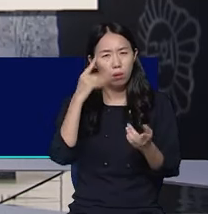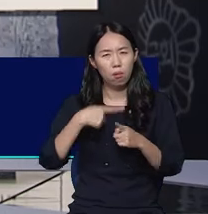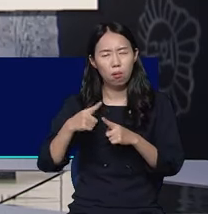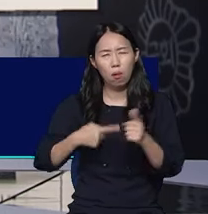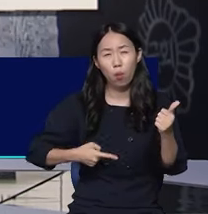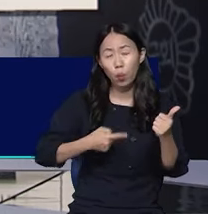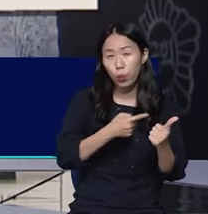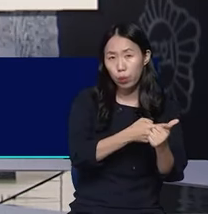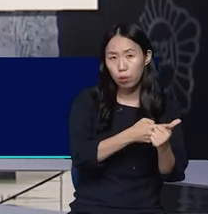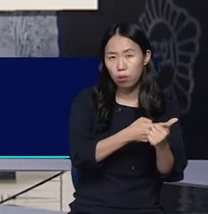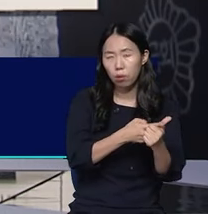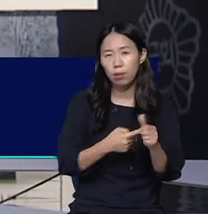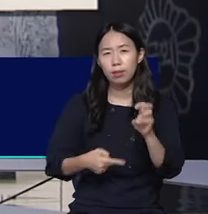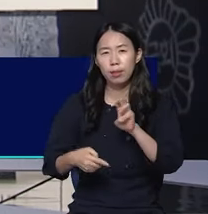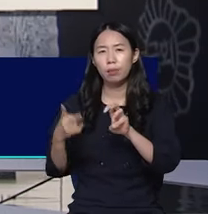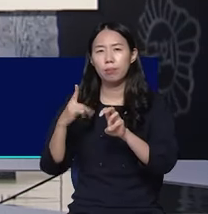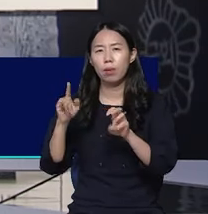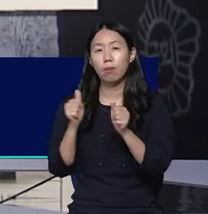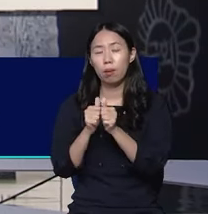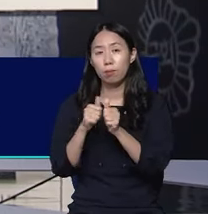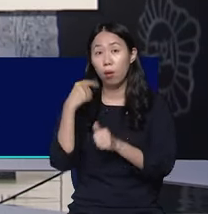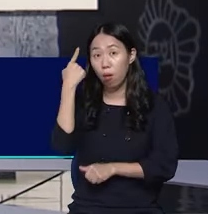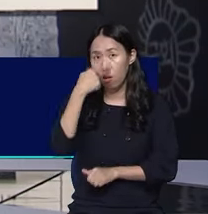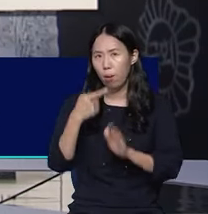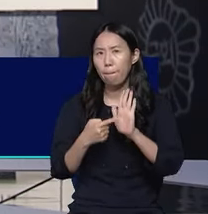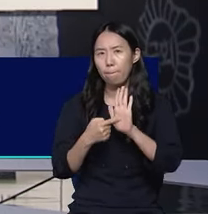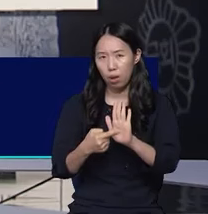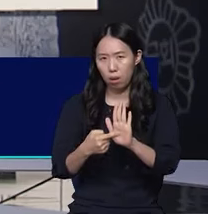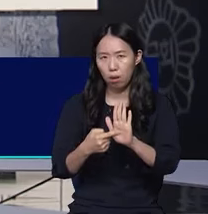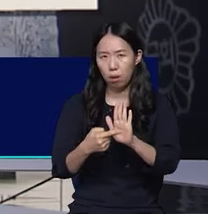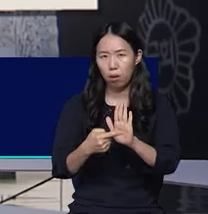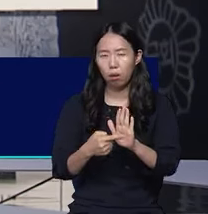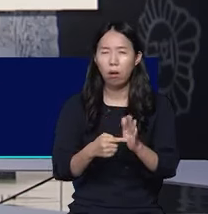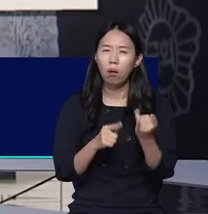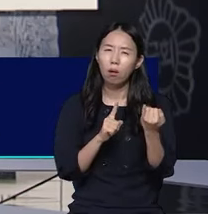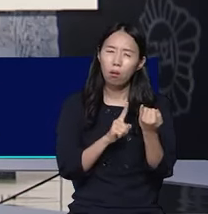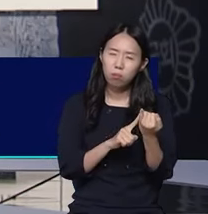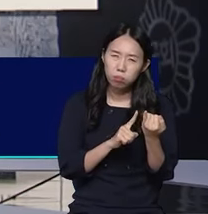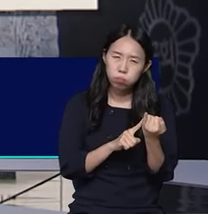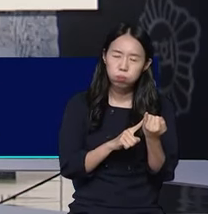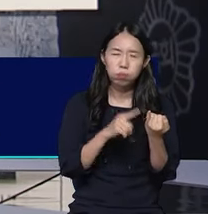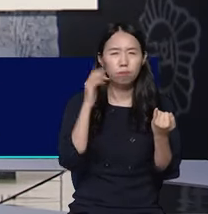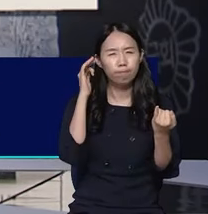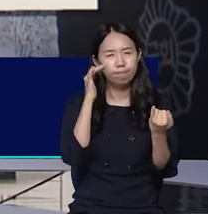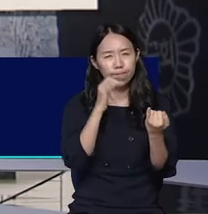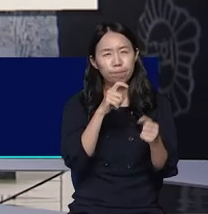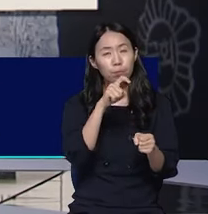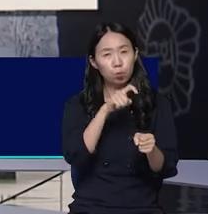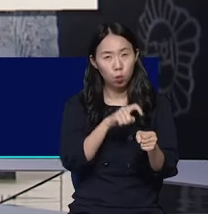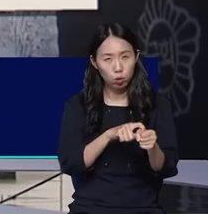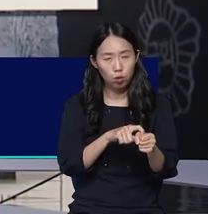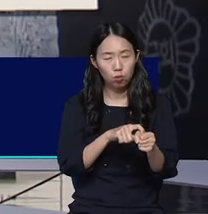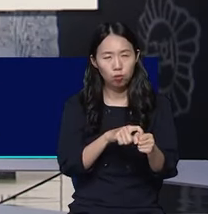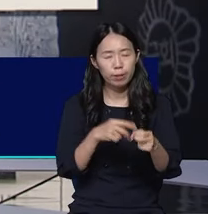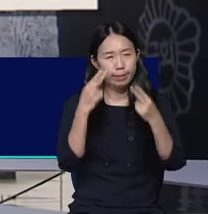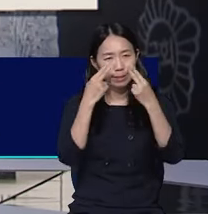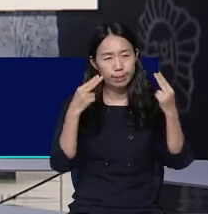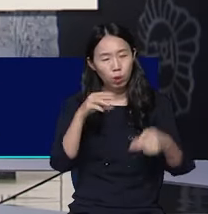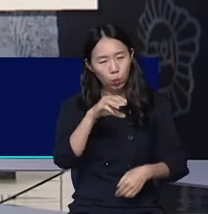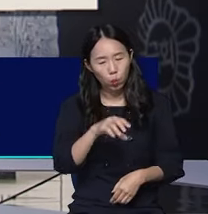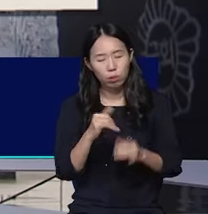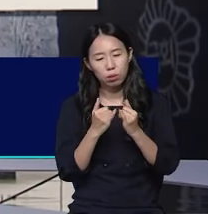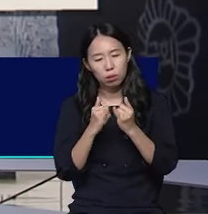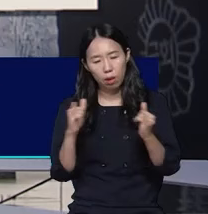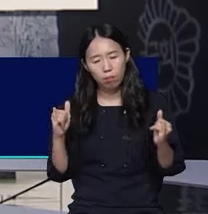30대 남성의 신상이 공개됐습니다. 10대 소녀의 넋을 위로하기 위한 추모 공간에는 오늘도 시민들의